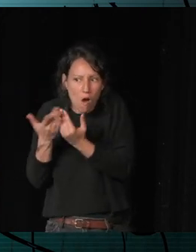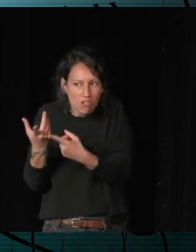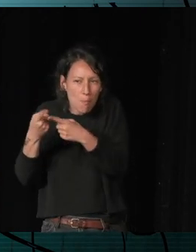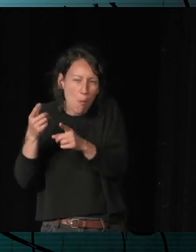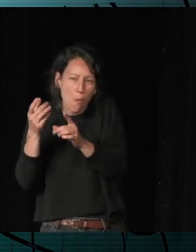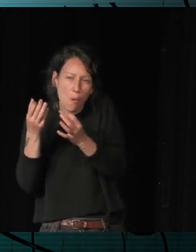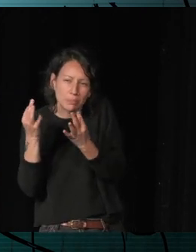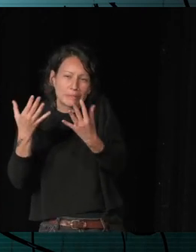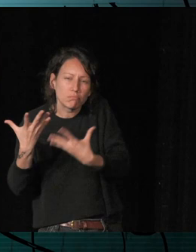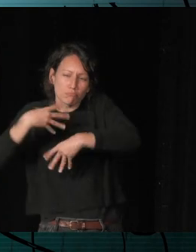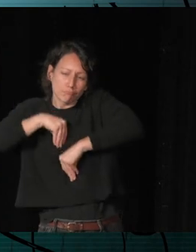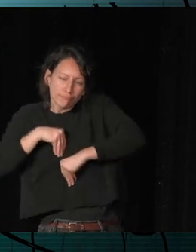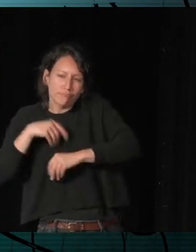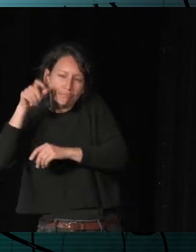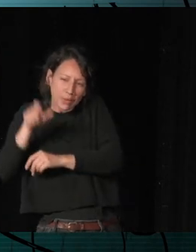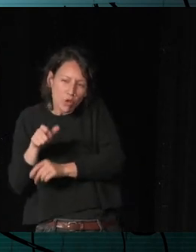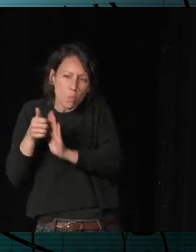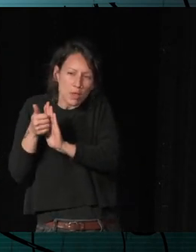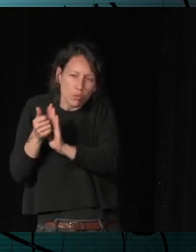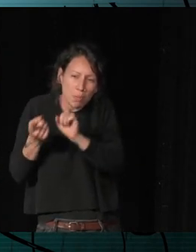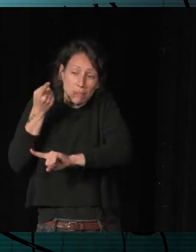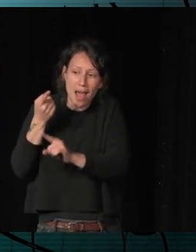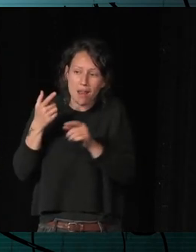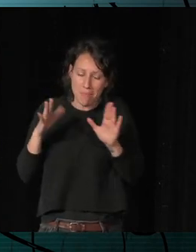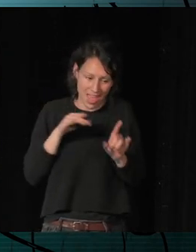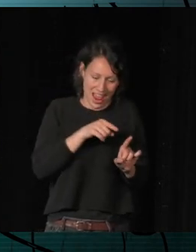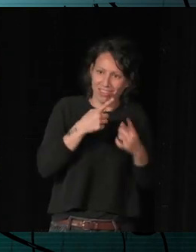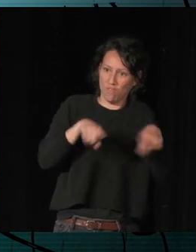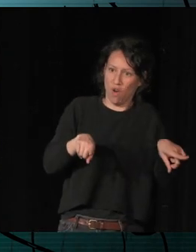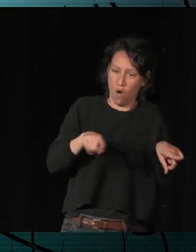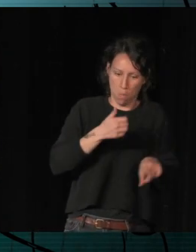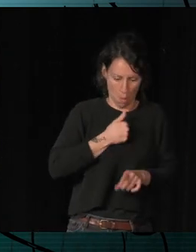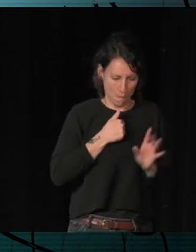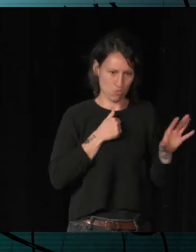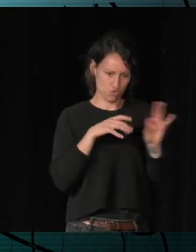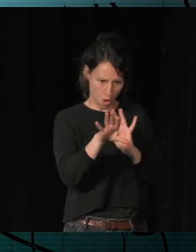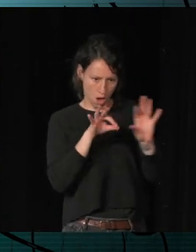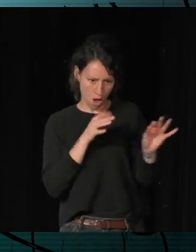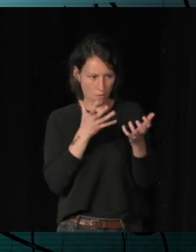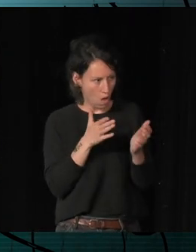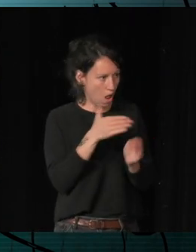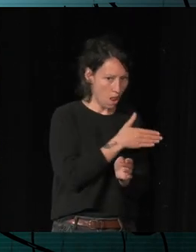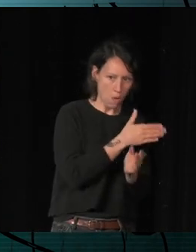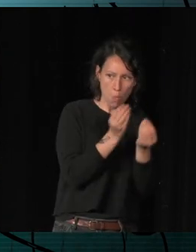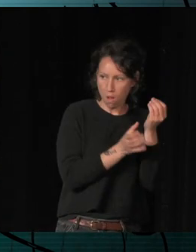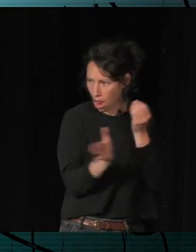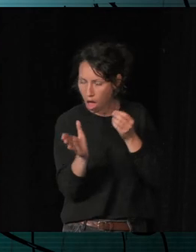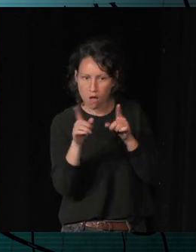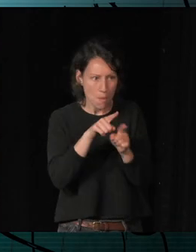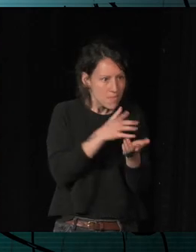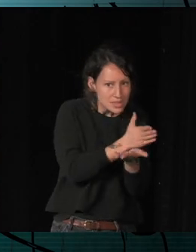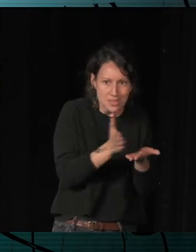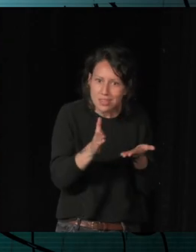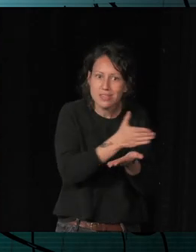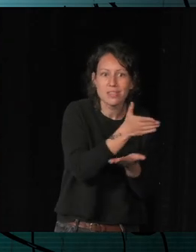vit vraiment en permanence je ve aller à droite je veux aller à gauche et le but des jeux depuis le début ça a toujours été aussi de faire croire que le joueur